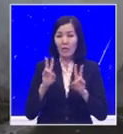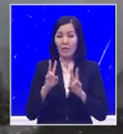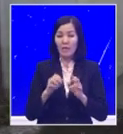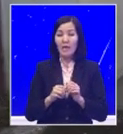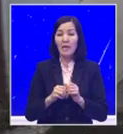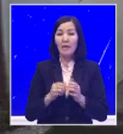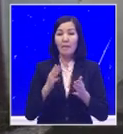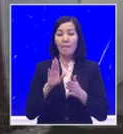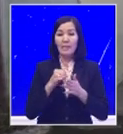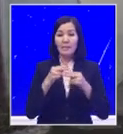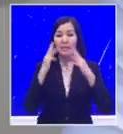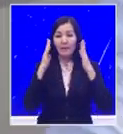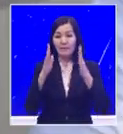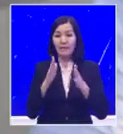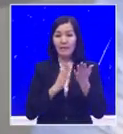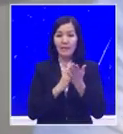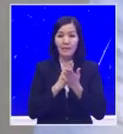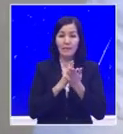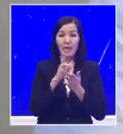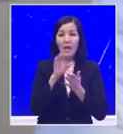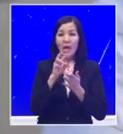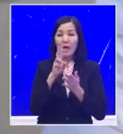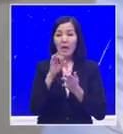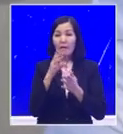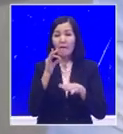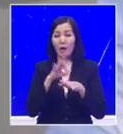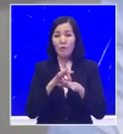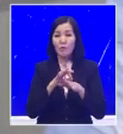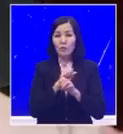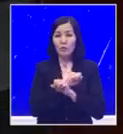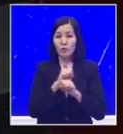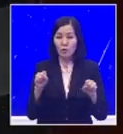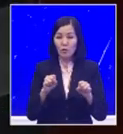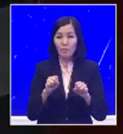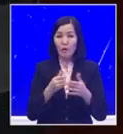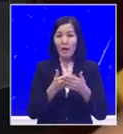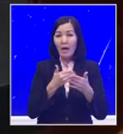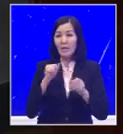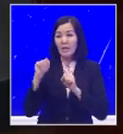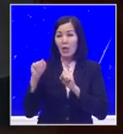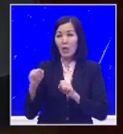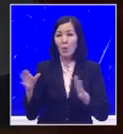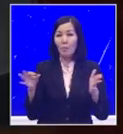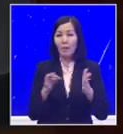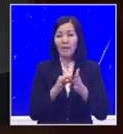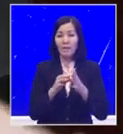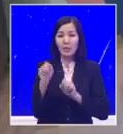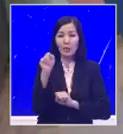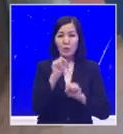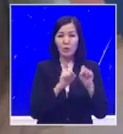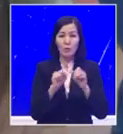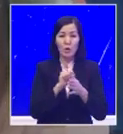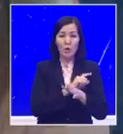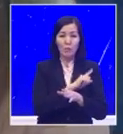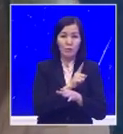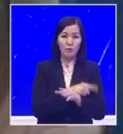жауаптылар. Сондықтан мекеме қызметкерлері коронавирустың етек алуына жол бермеу, қатердің алдын алу мақсатында залалсыздандыру жұмыстарын